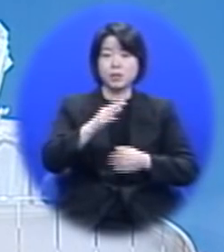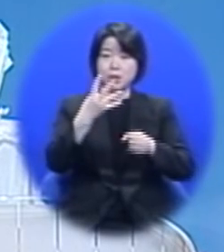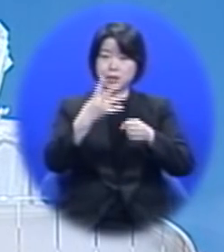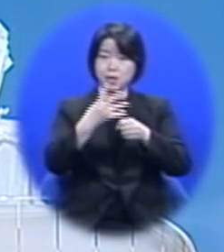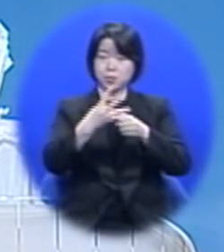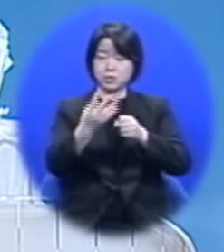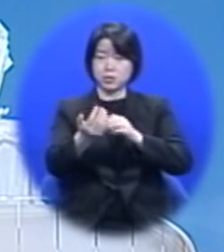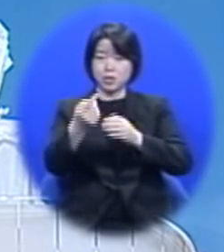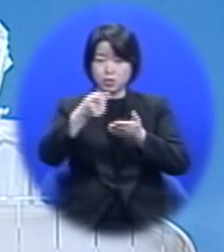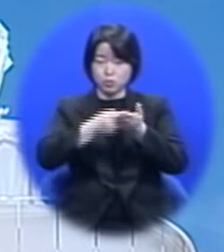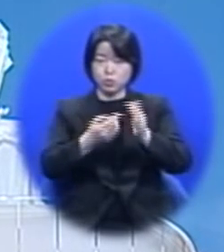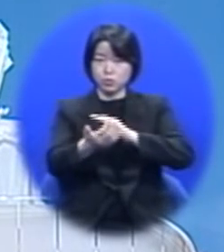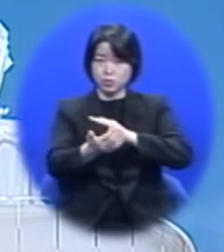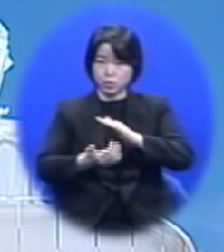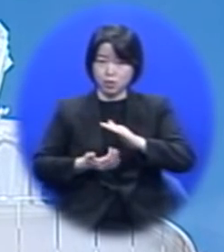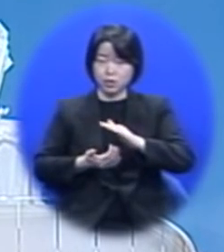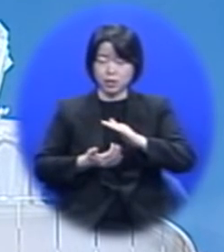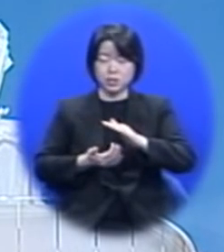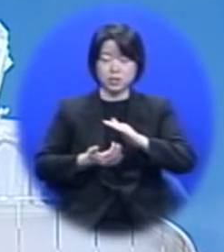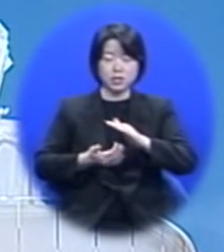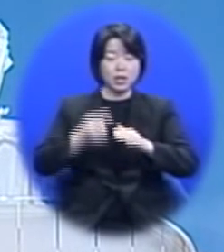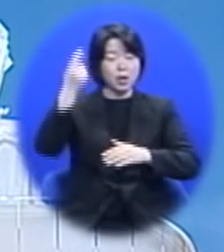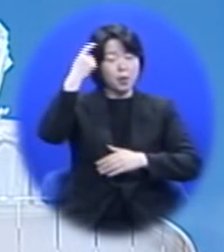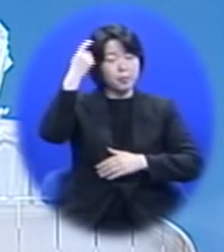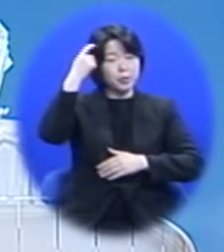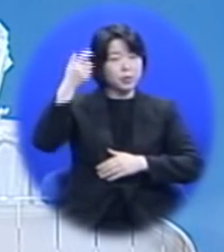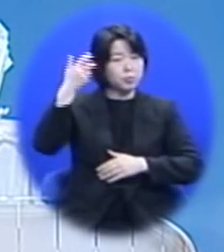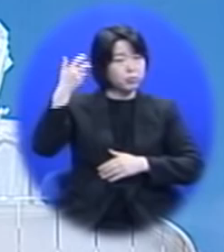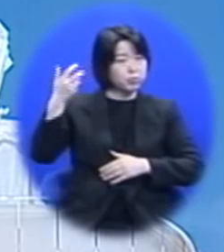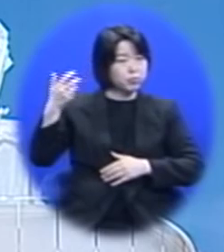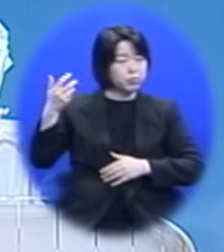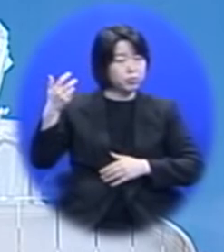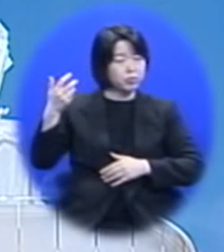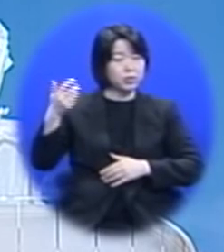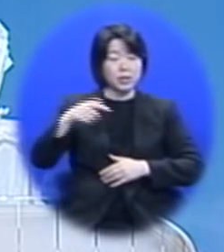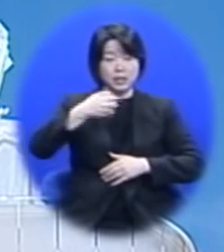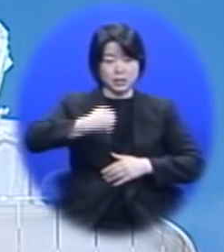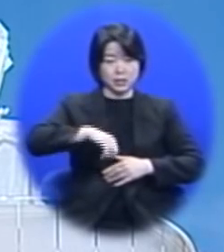전날까지 뇌척수액이 철철 흐르는 주은이 상태를 보고